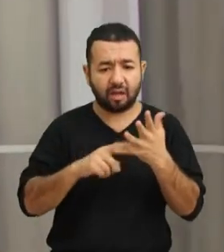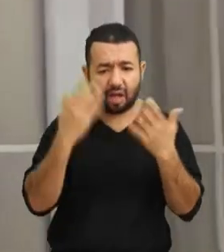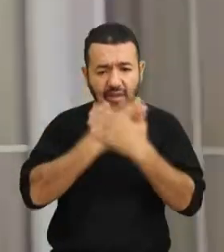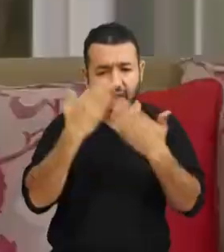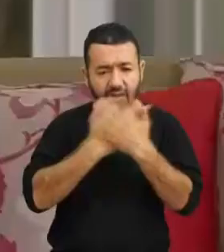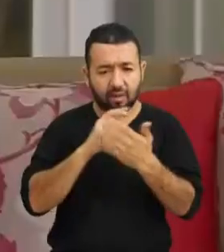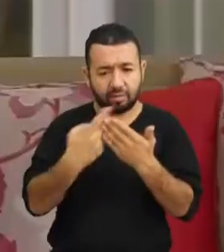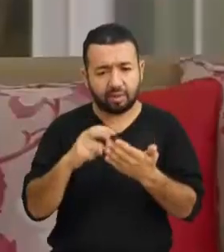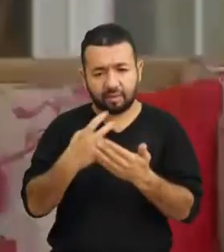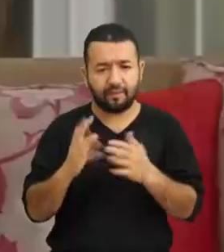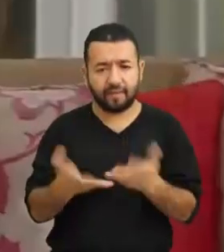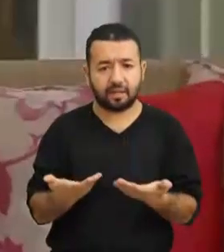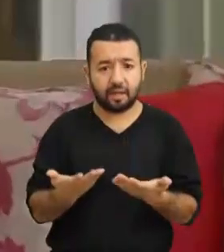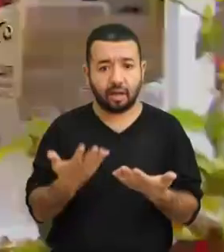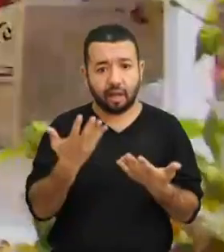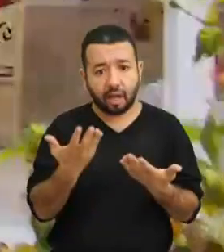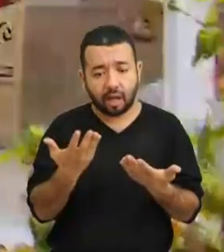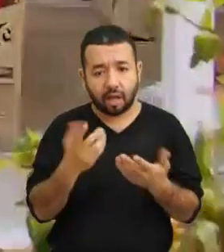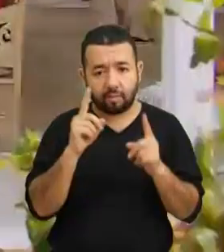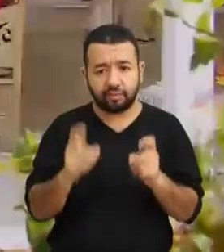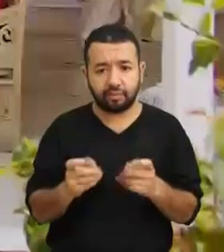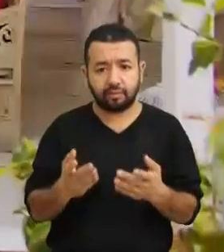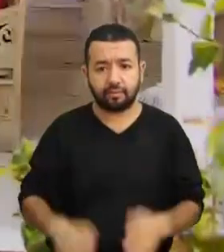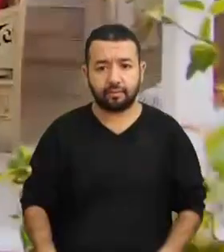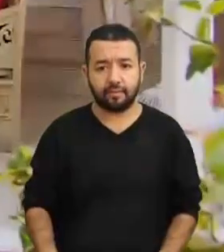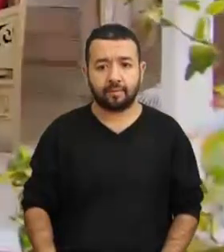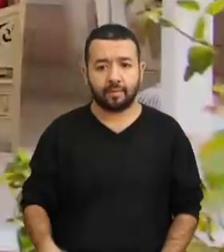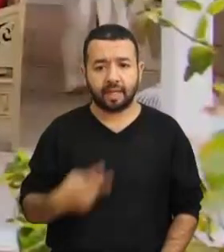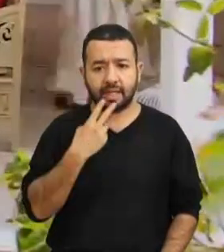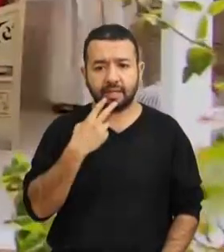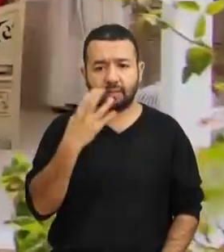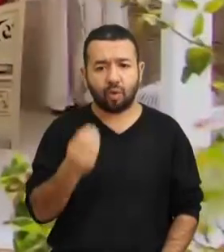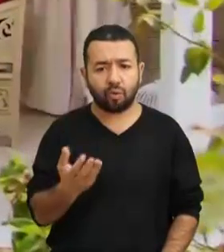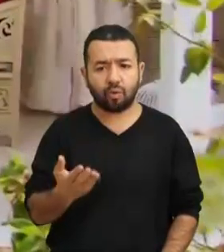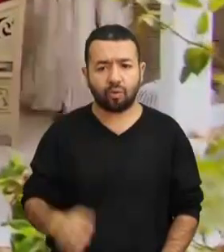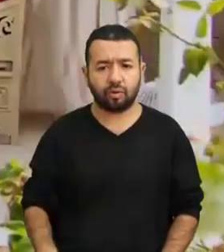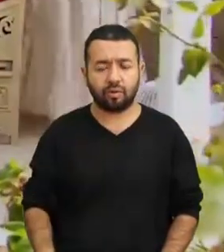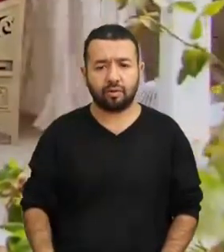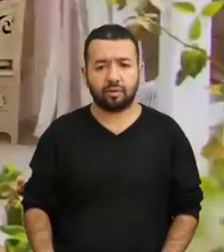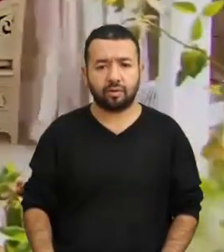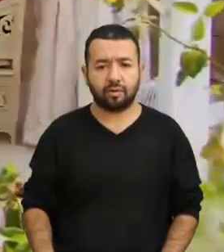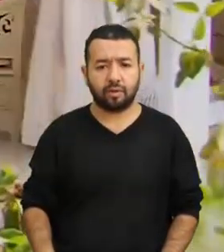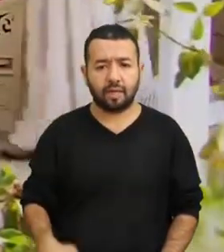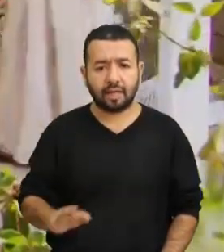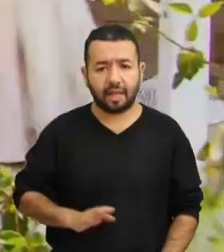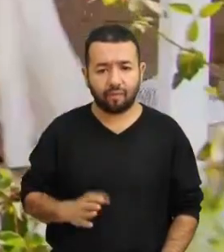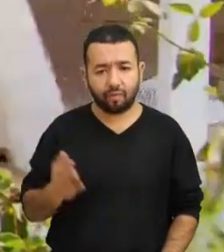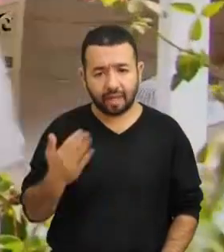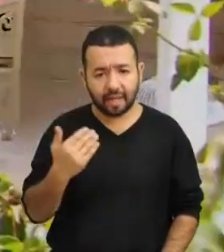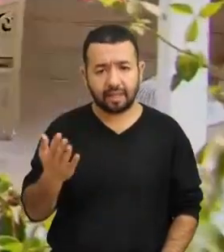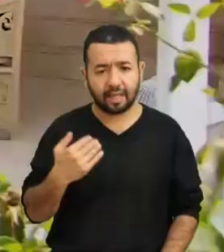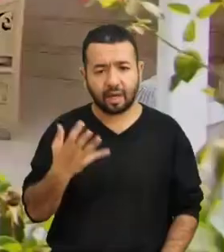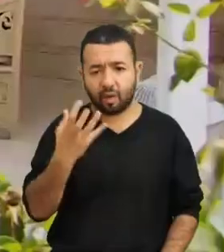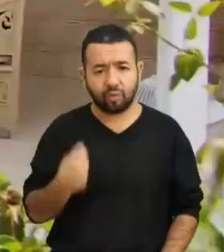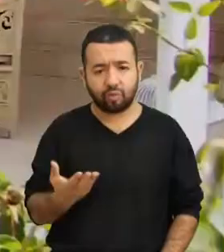başına buz torbası tutarak verandaya çıktı. Serpil telaşla ayaklandı. Kızım ne oldu? Ay, ay yavrum gel,